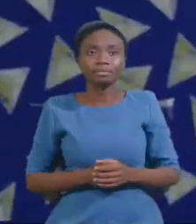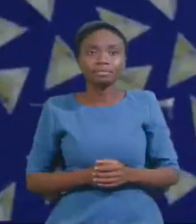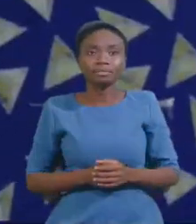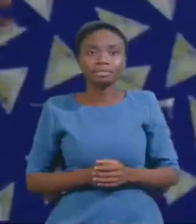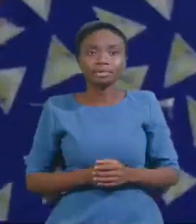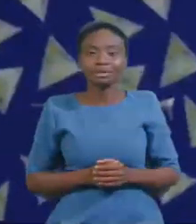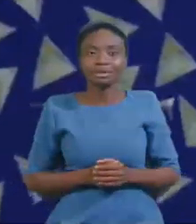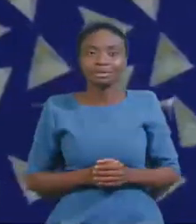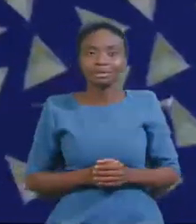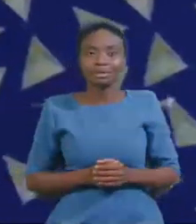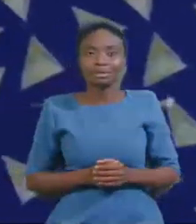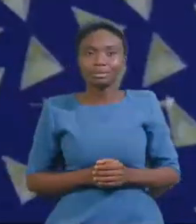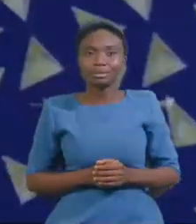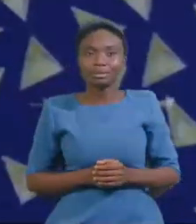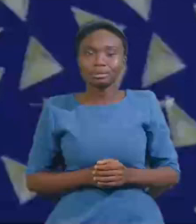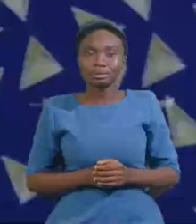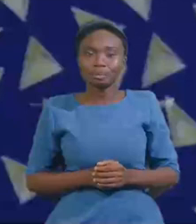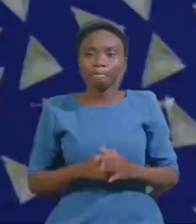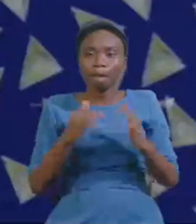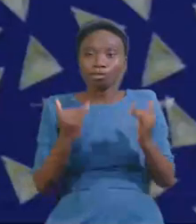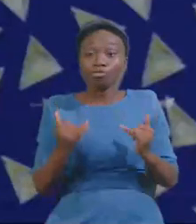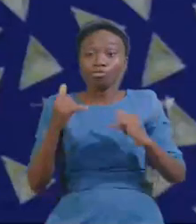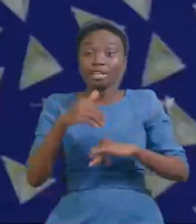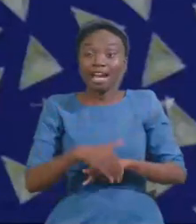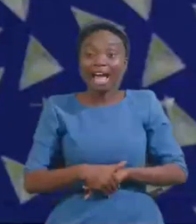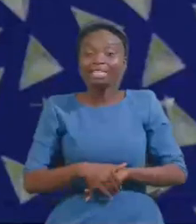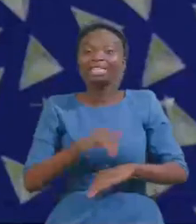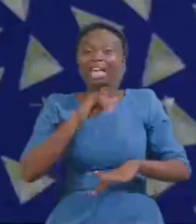pour que ce soit tu aies la provision de Dieu dans ta vie,